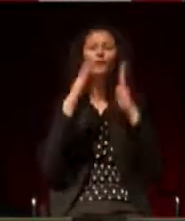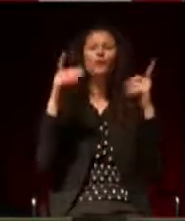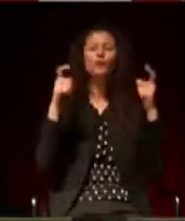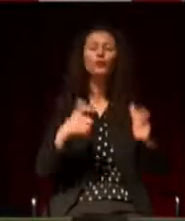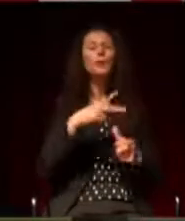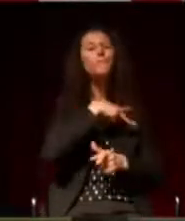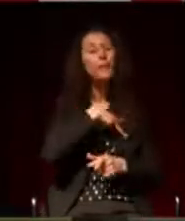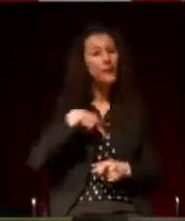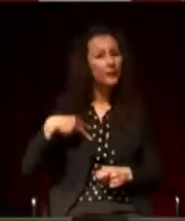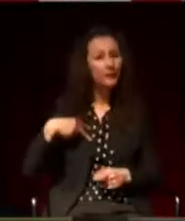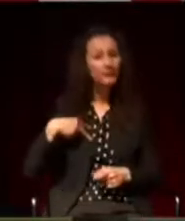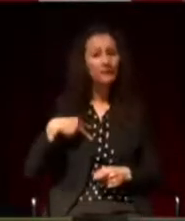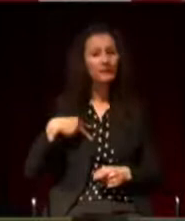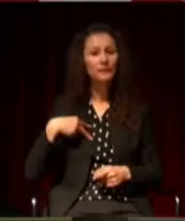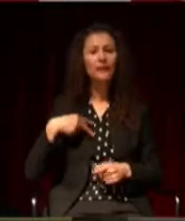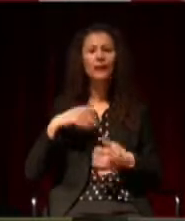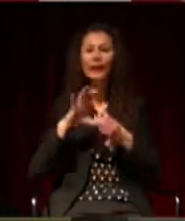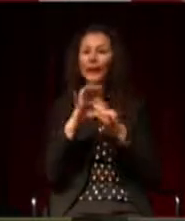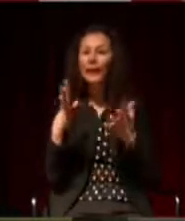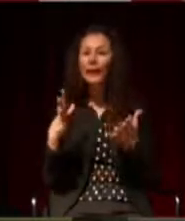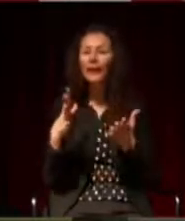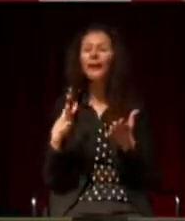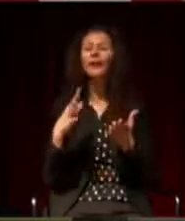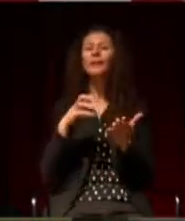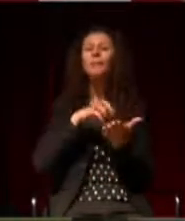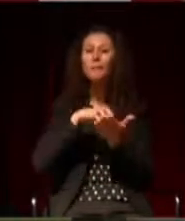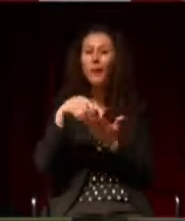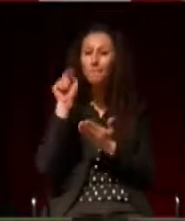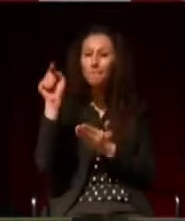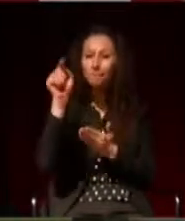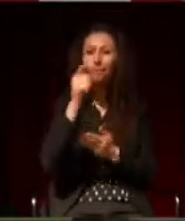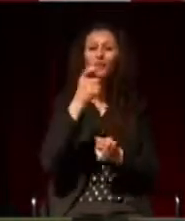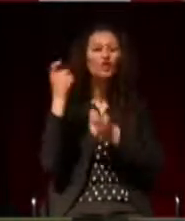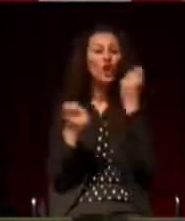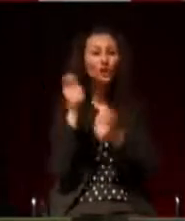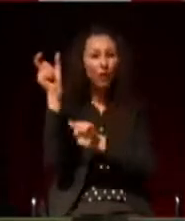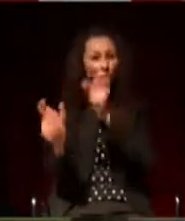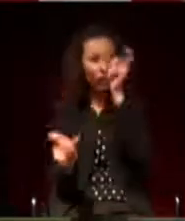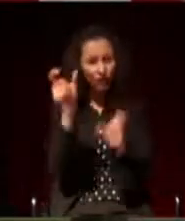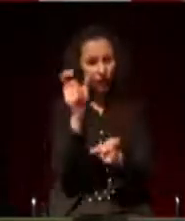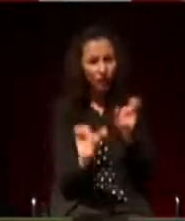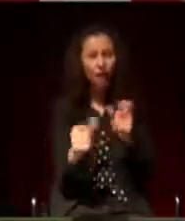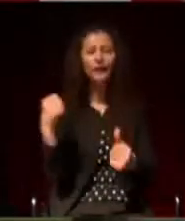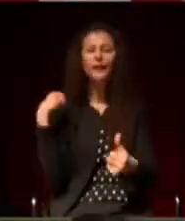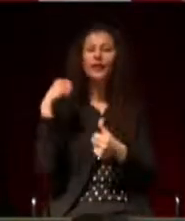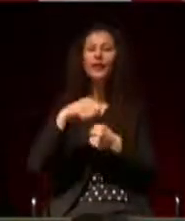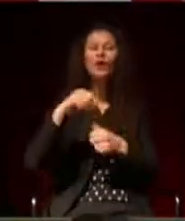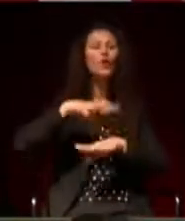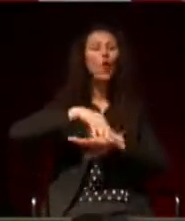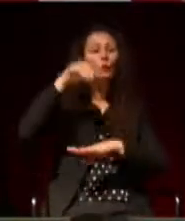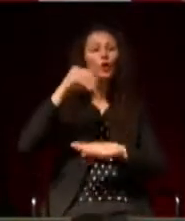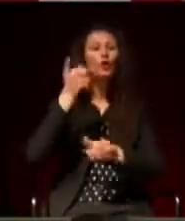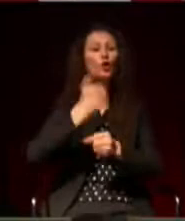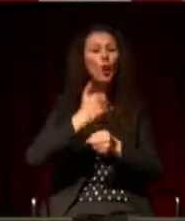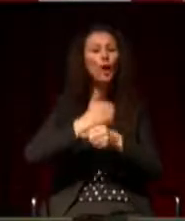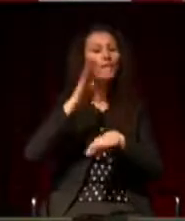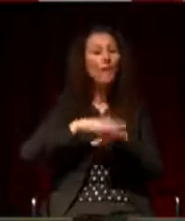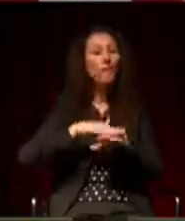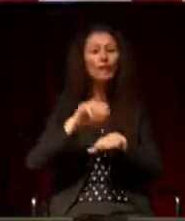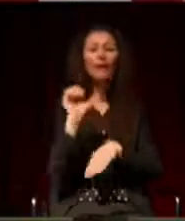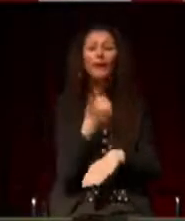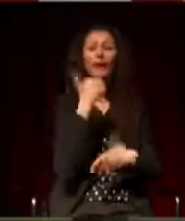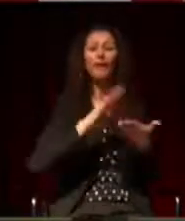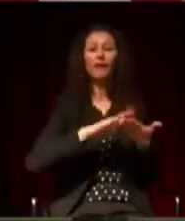Büyükşehir Belediye'mizin ilgili birim amirlerine, çalışanlarına, yine komisyonlarda görev yapan